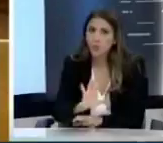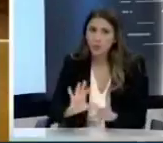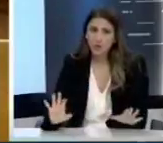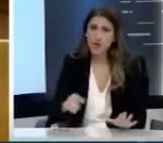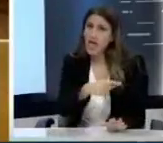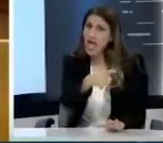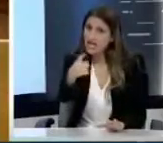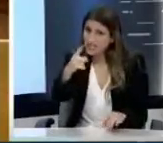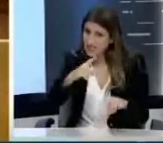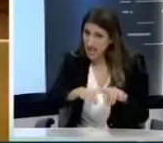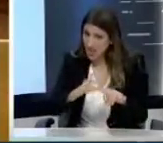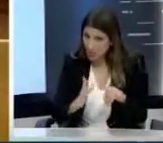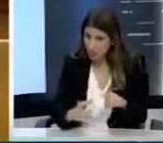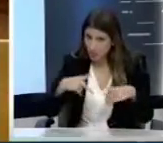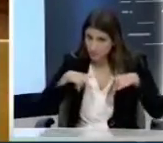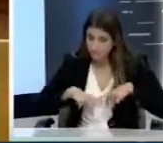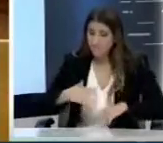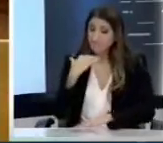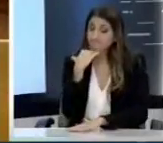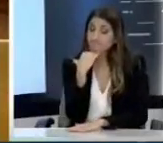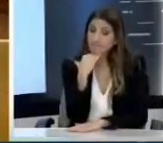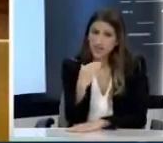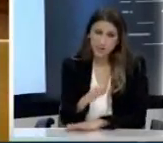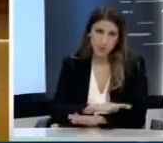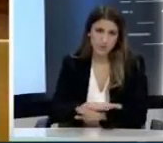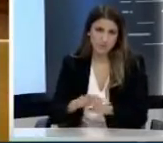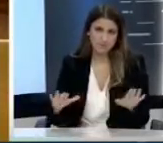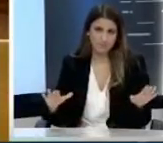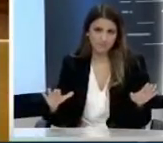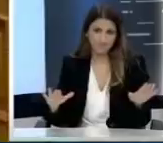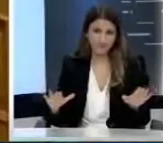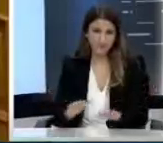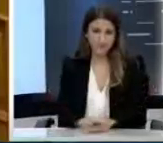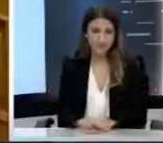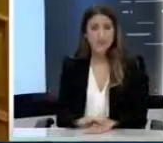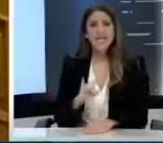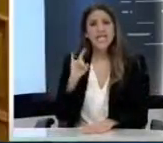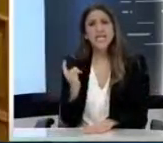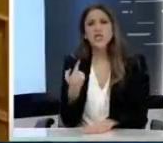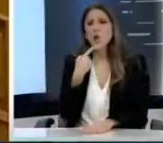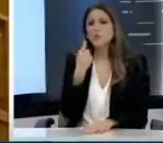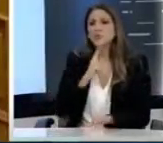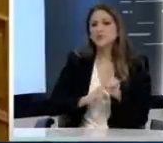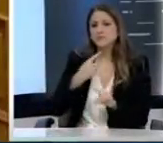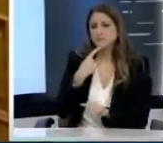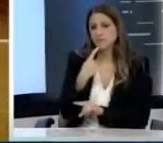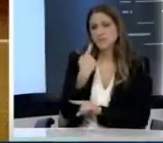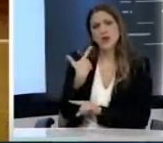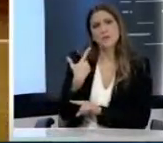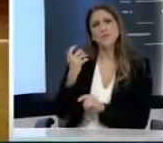το αφήσετε τη χώρα, ούτε θέλω να αφήσετε τη χώρα σε αυτούς που λένε ότι είναι